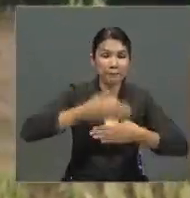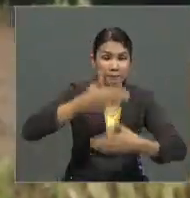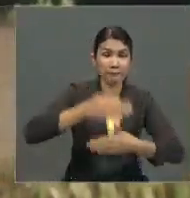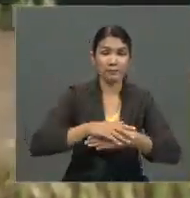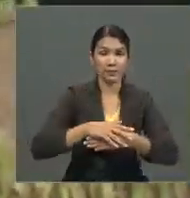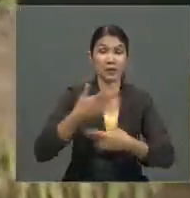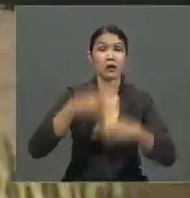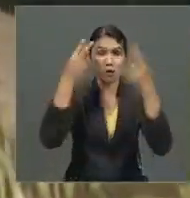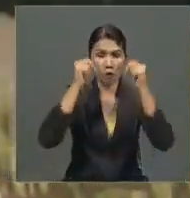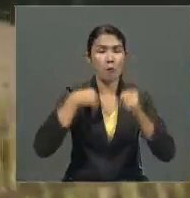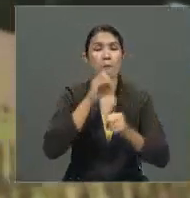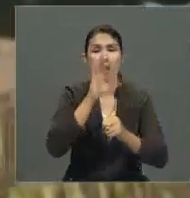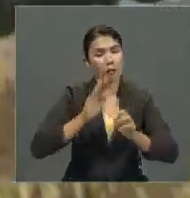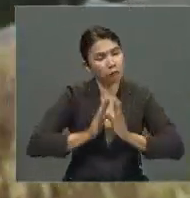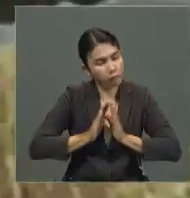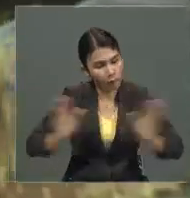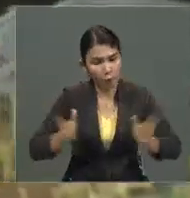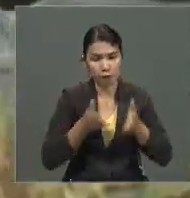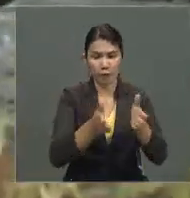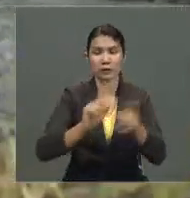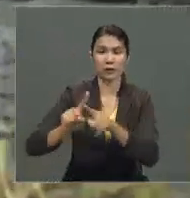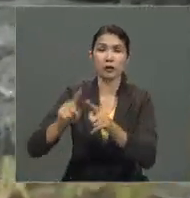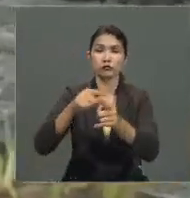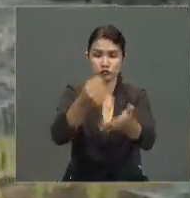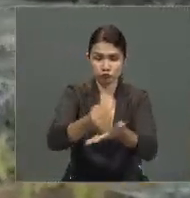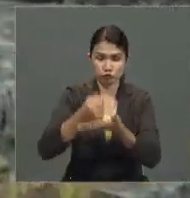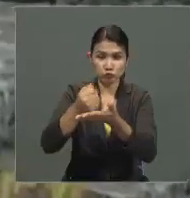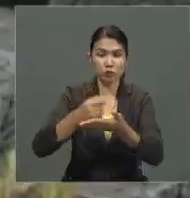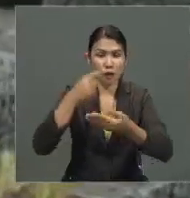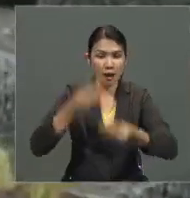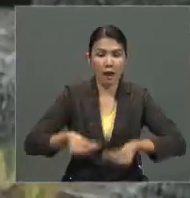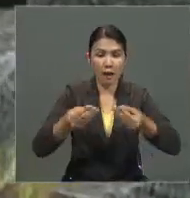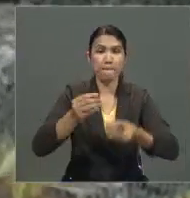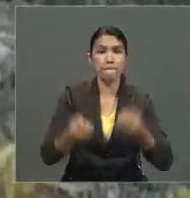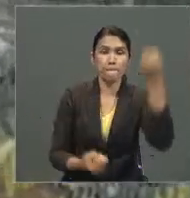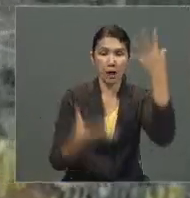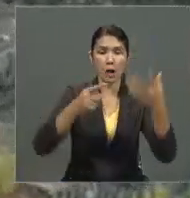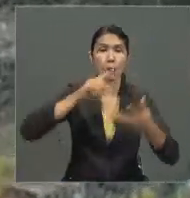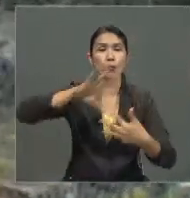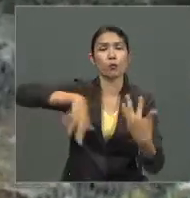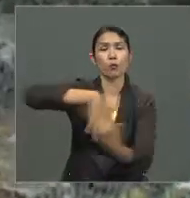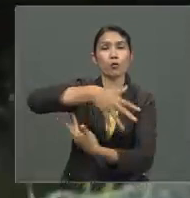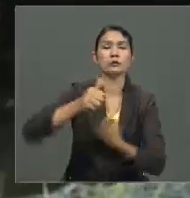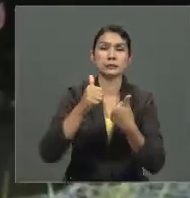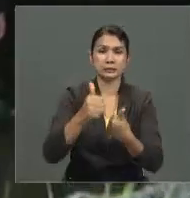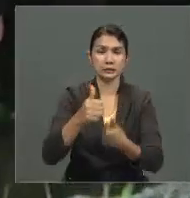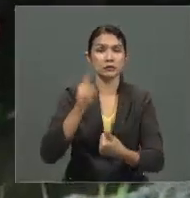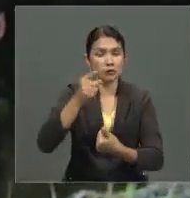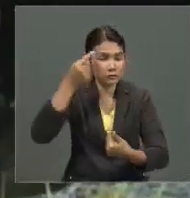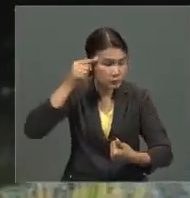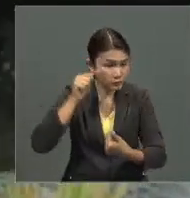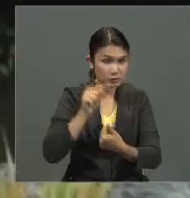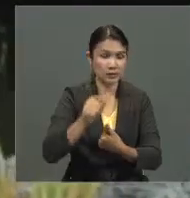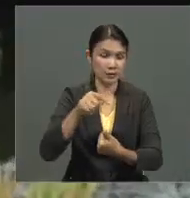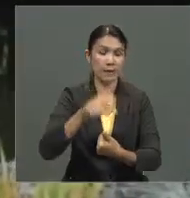มนตรีได้กล่าวขอบคุณทุกภาคส่วนที่ตั้งใจฟื้นฟูสภาพพื้นที่ป่าพร้อมกำชับให้การปลูกป่าคำนึงถึงป่านั้นต้อง